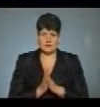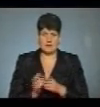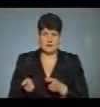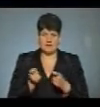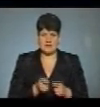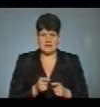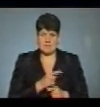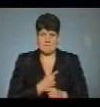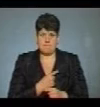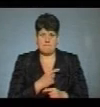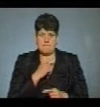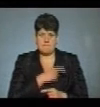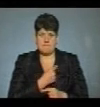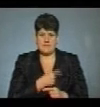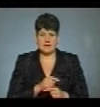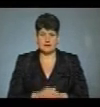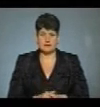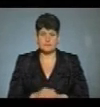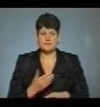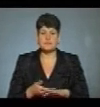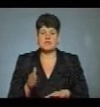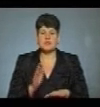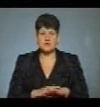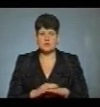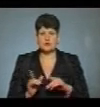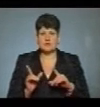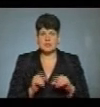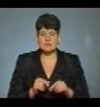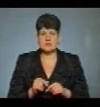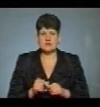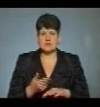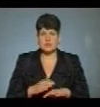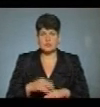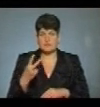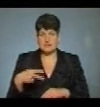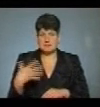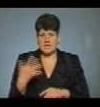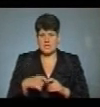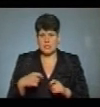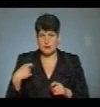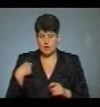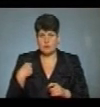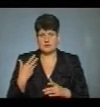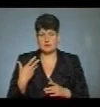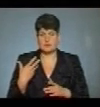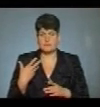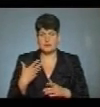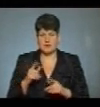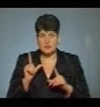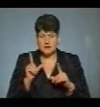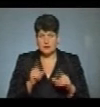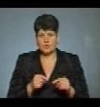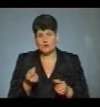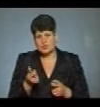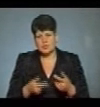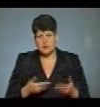Тернопіль». Тяжко добиратися, 25 кілометрів добираюся, трохи їду, трохи йду, пиняю і так добираюся.